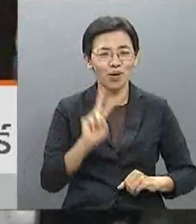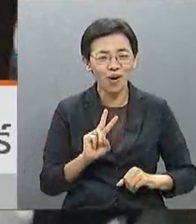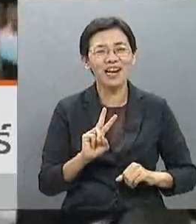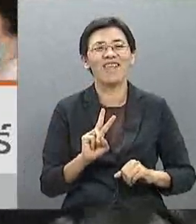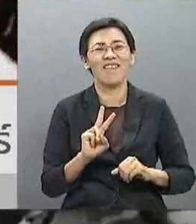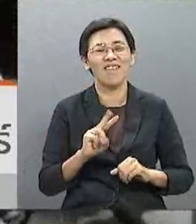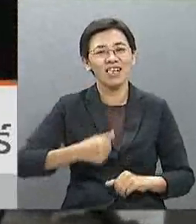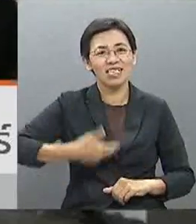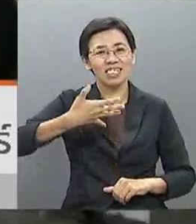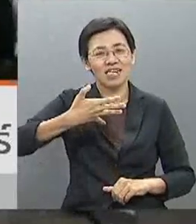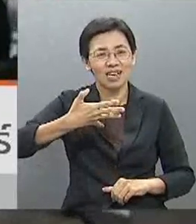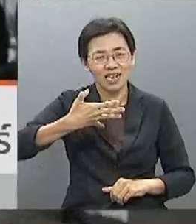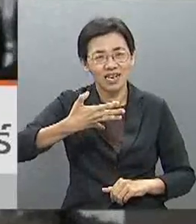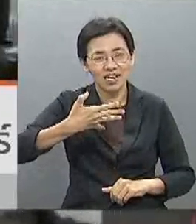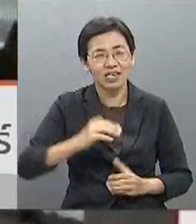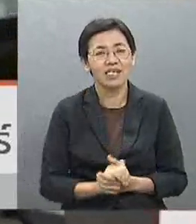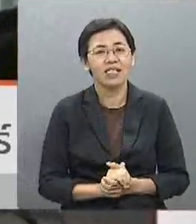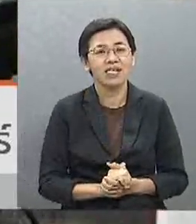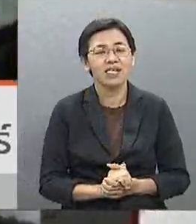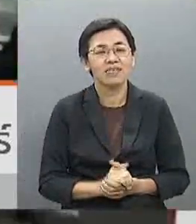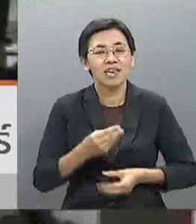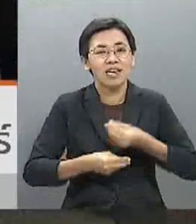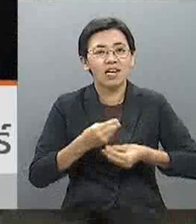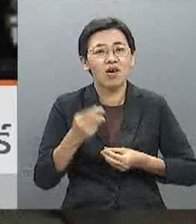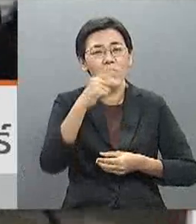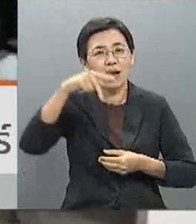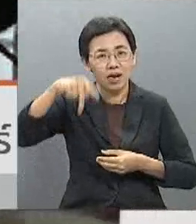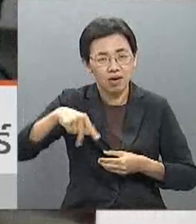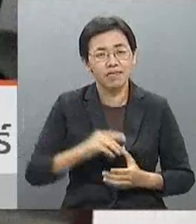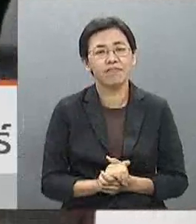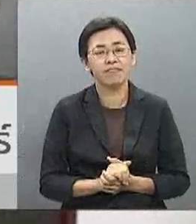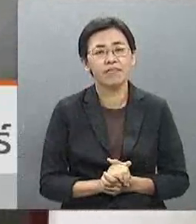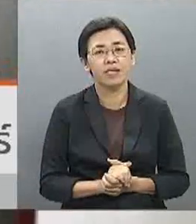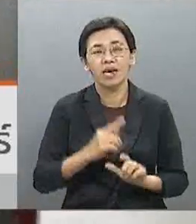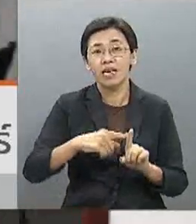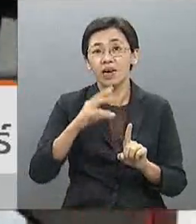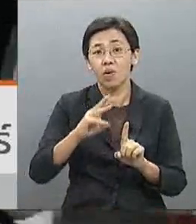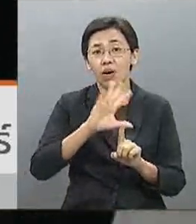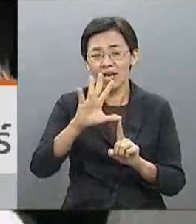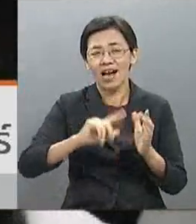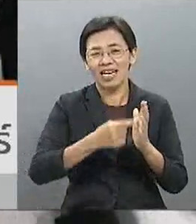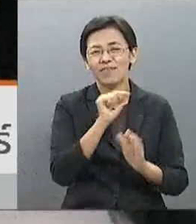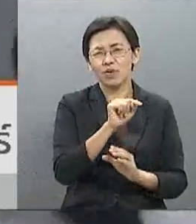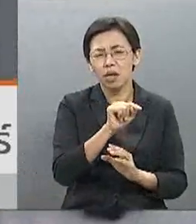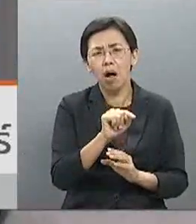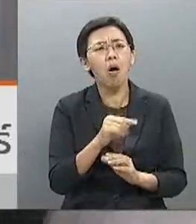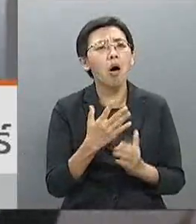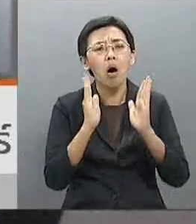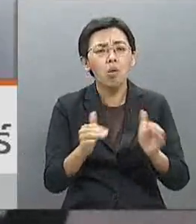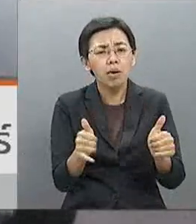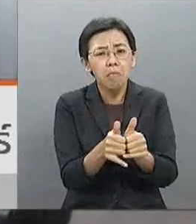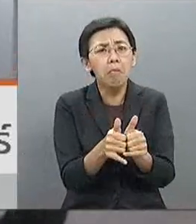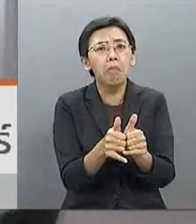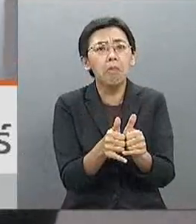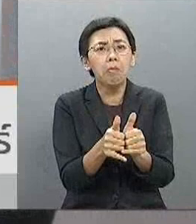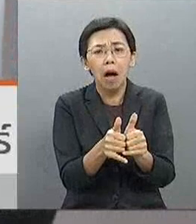ศูนย์การค้าสยามพารากอนเหตุการณ์เกิดเมื่อวันที่5มิถุนายนที่ผ่านมาค่ะซึ่งไม่ได้กำหนดระยะห่างตามกฎหมาย